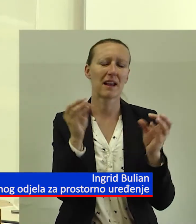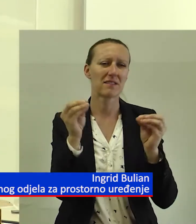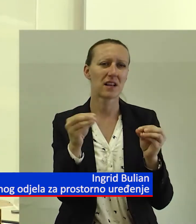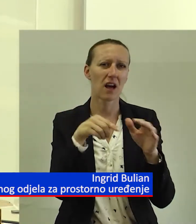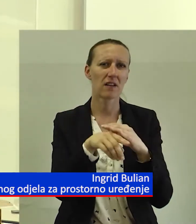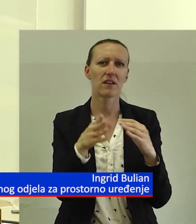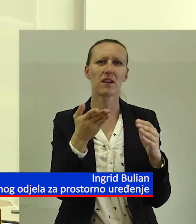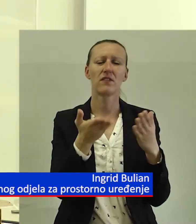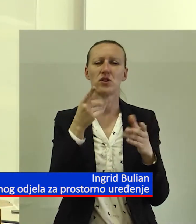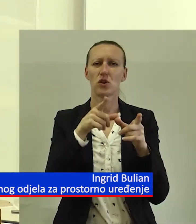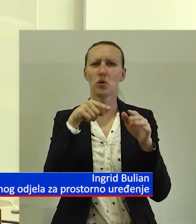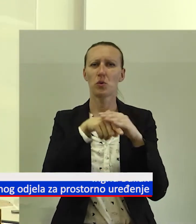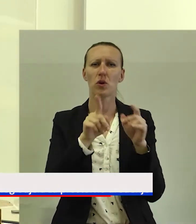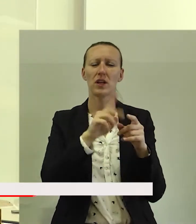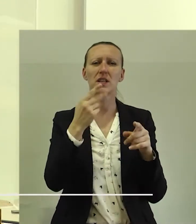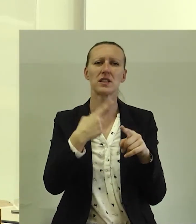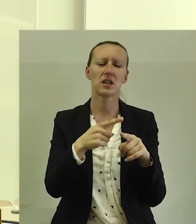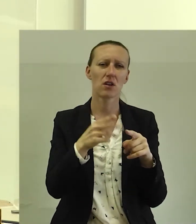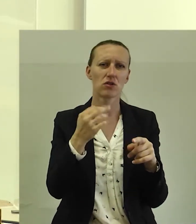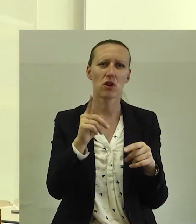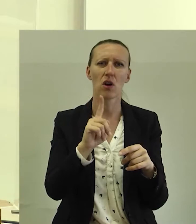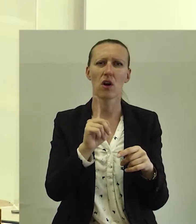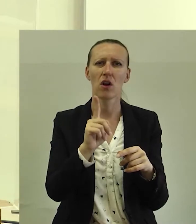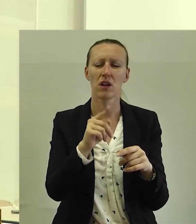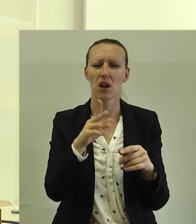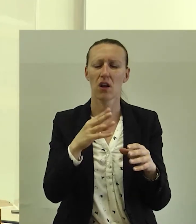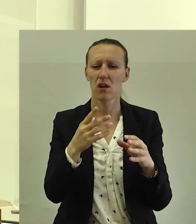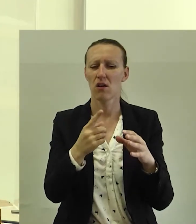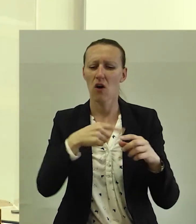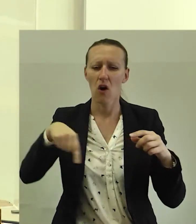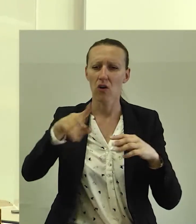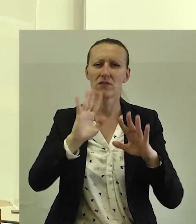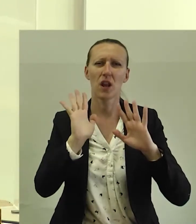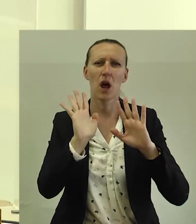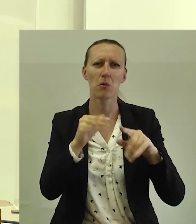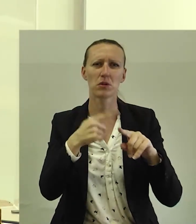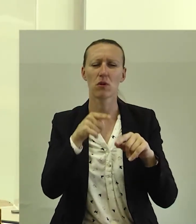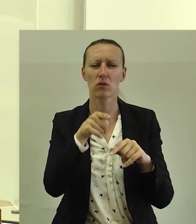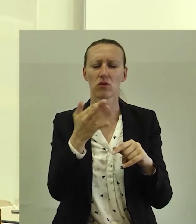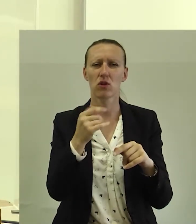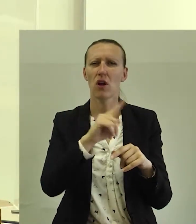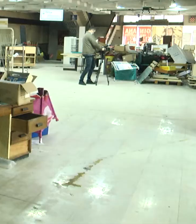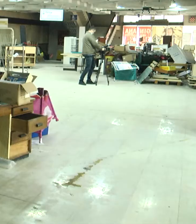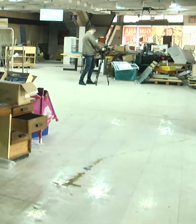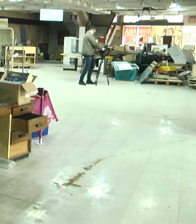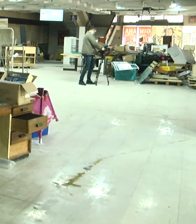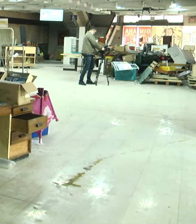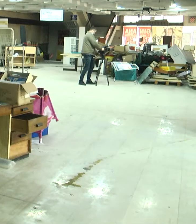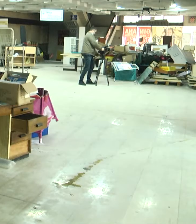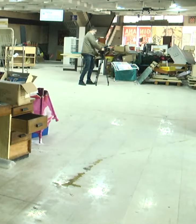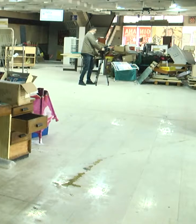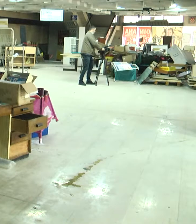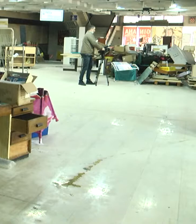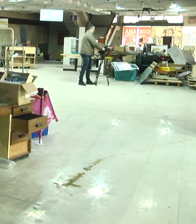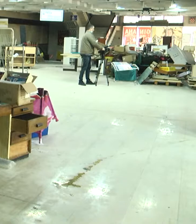sadržaja više u njoj, a niti iz razloga što je njen okoliš prilično zapušten upravo zbog toga što nitko u njoj, da tako kažem, ne